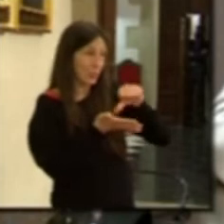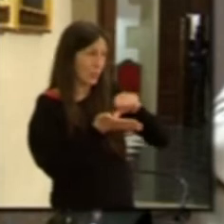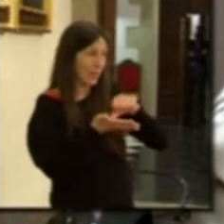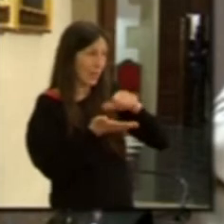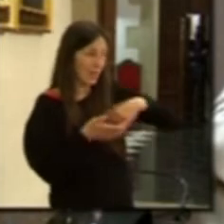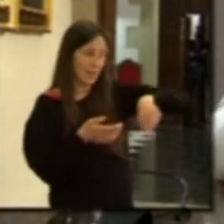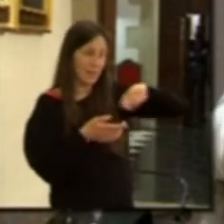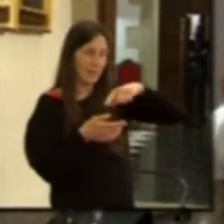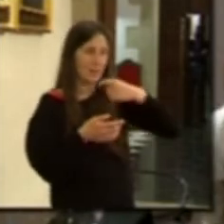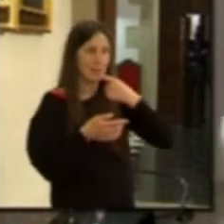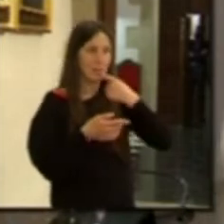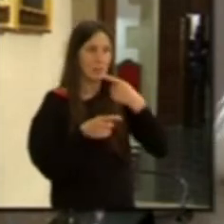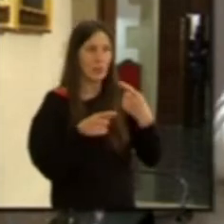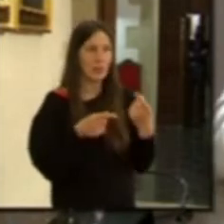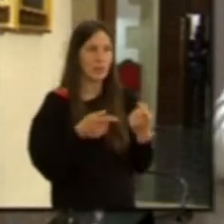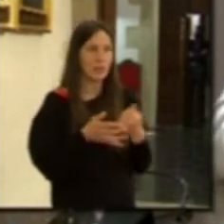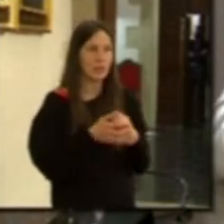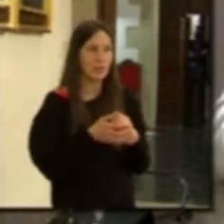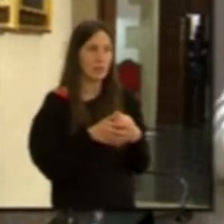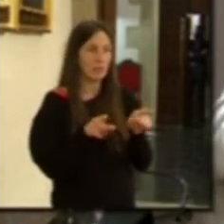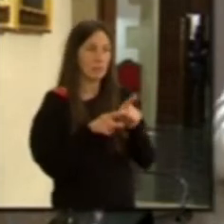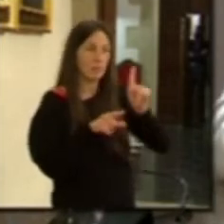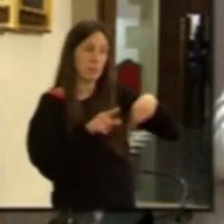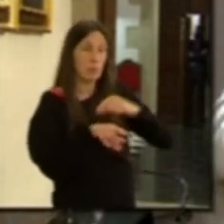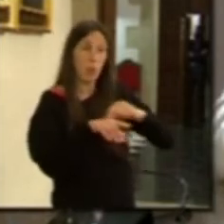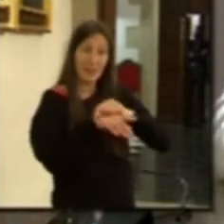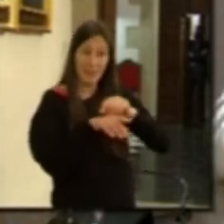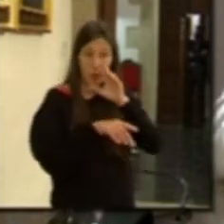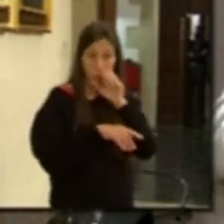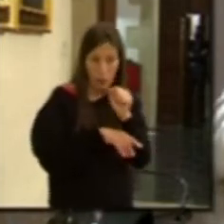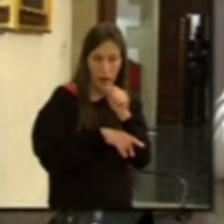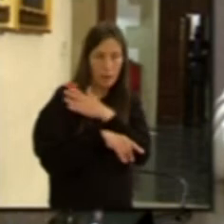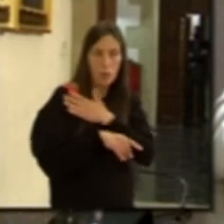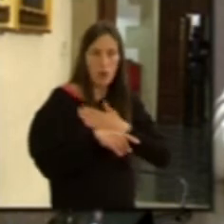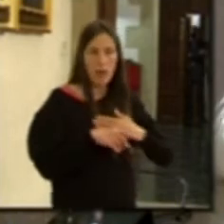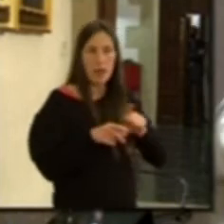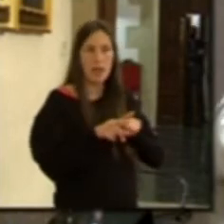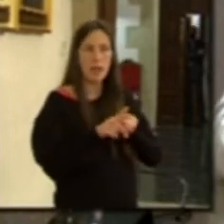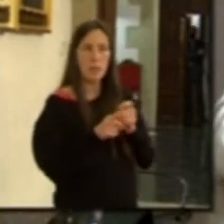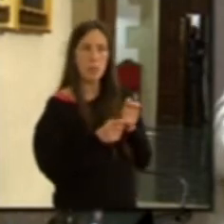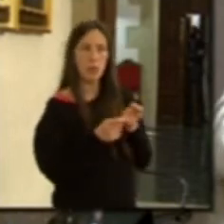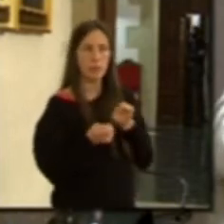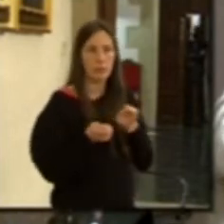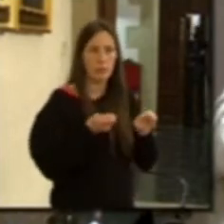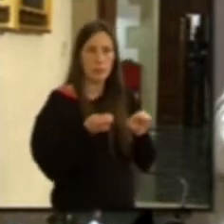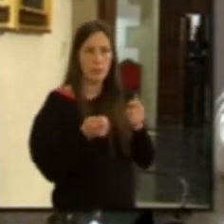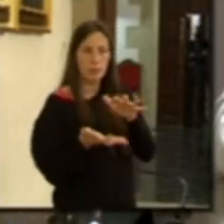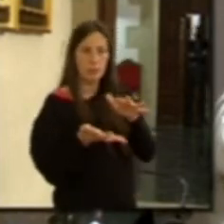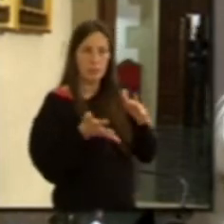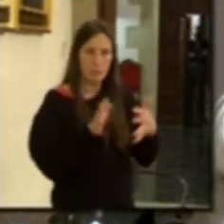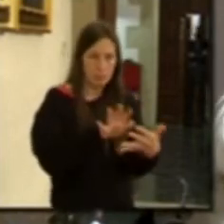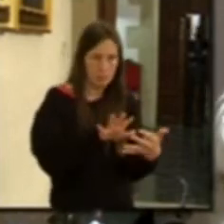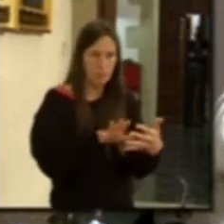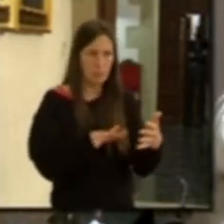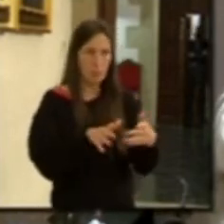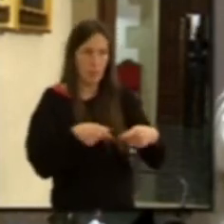reptes de que nosaltres, doncs, com a equip de govern, la nostra intenció és anar fent una ciutat, treballant, doncs, per una ciutat, doncs, saludable, una